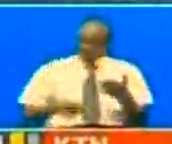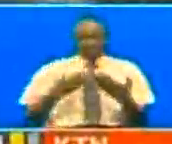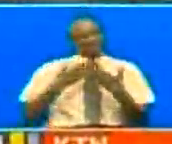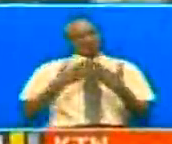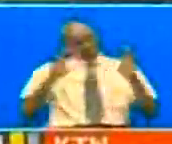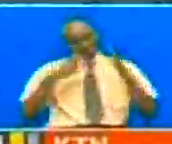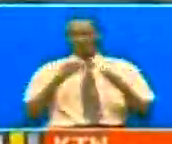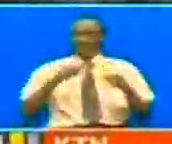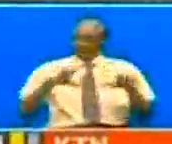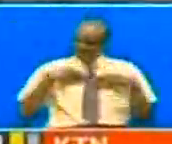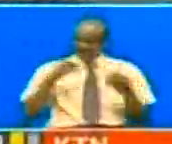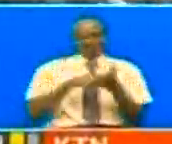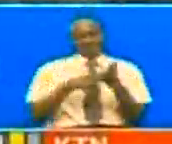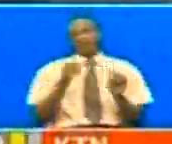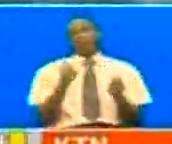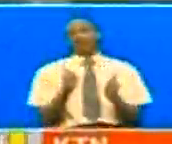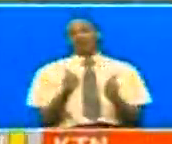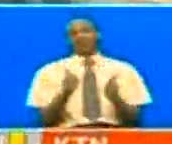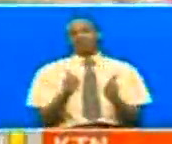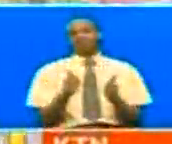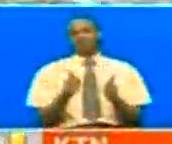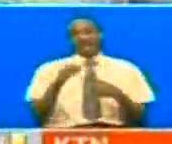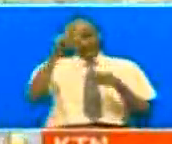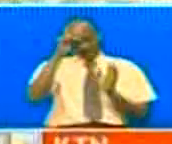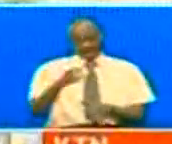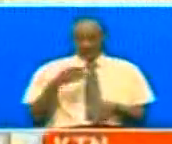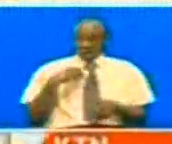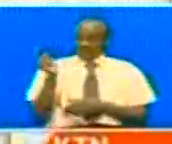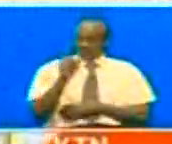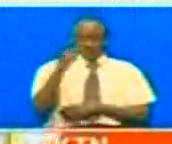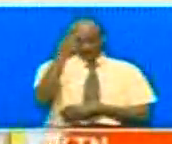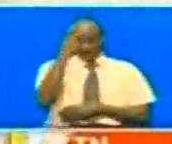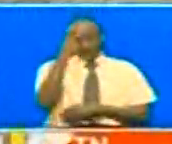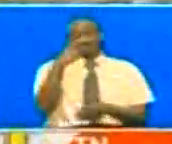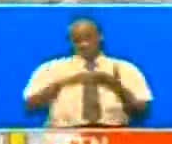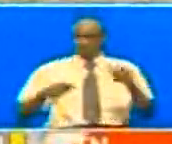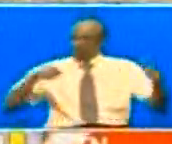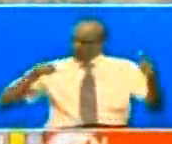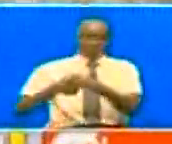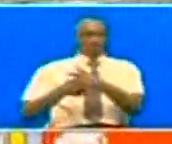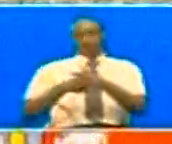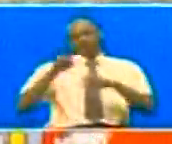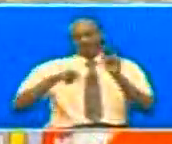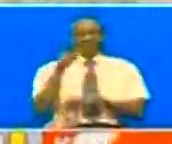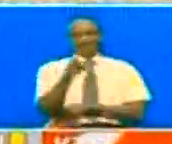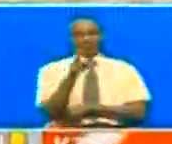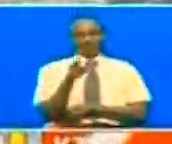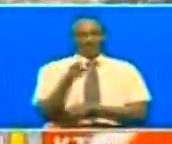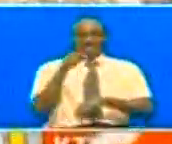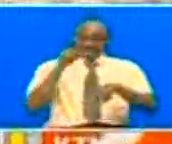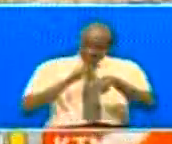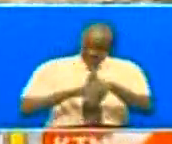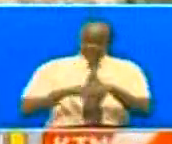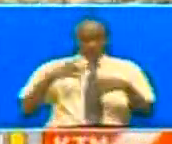hakimu mkazi wa Milimani Miriam Mugure. Gavana wa Nairobi Evans Kidero aliagiza kufungwa kwa mkahawa huo mapema wiki hii hadi pale